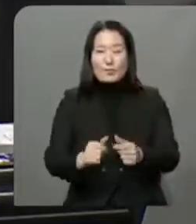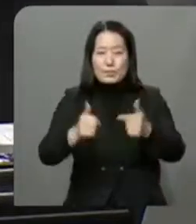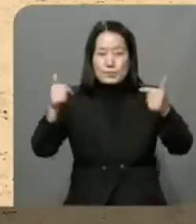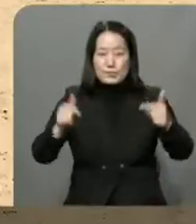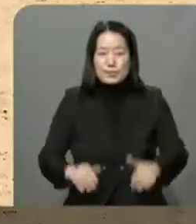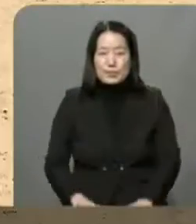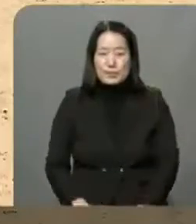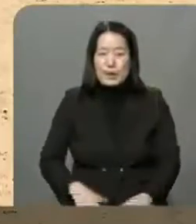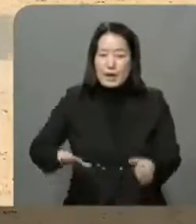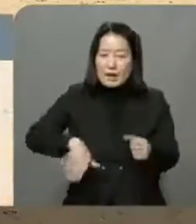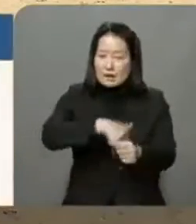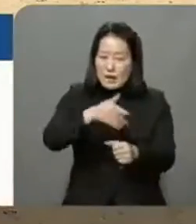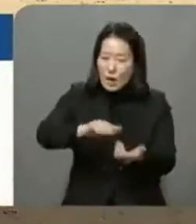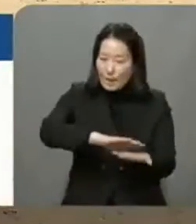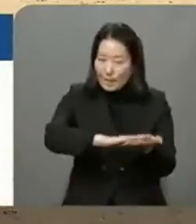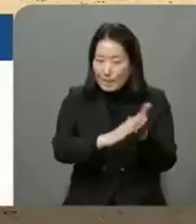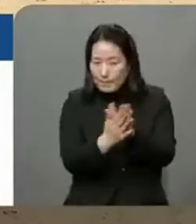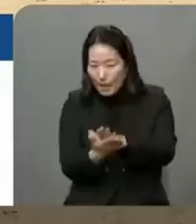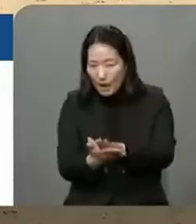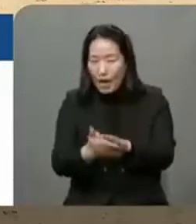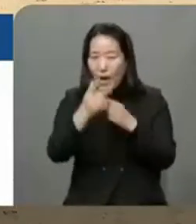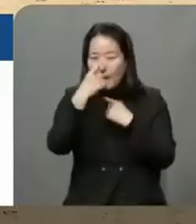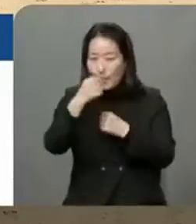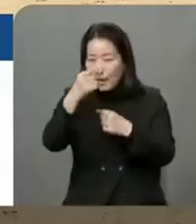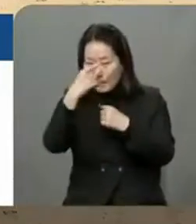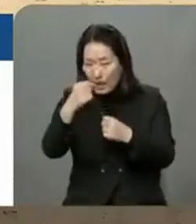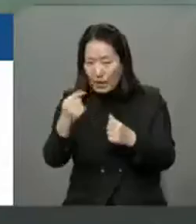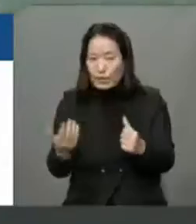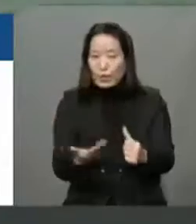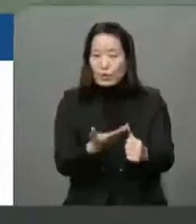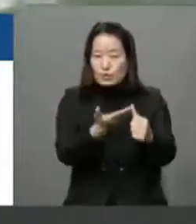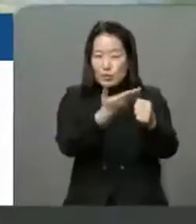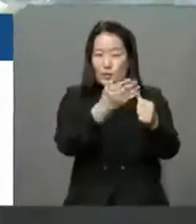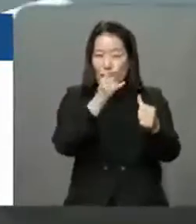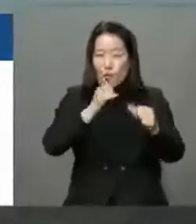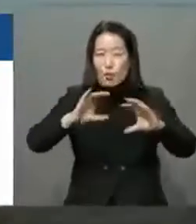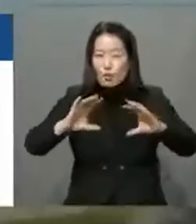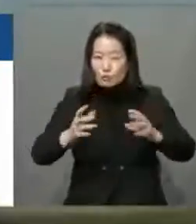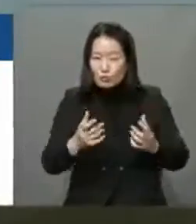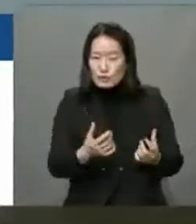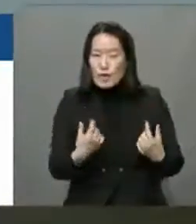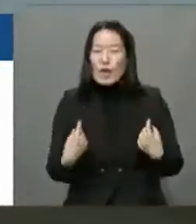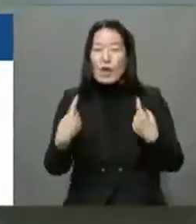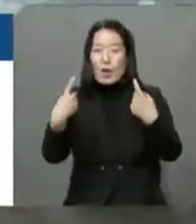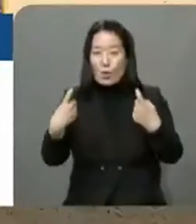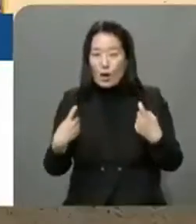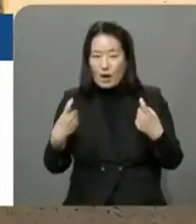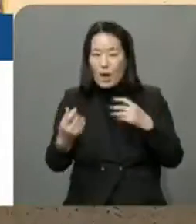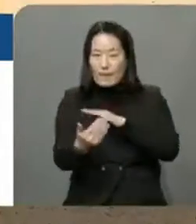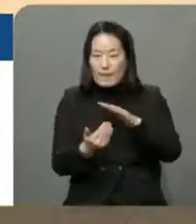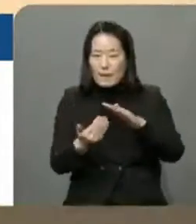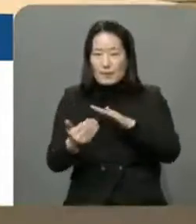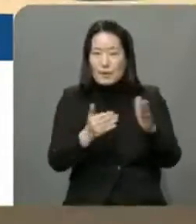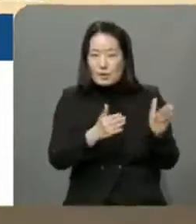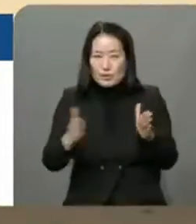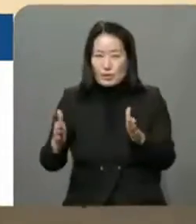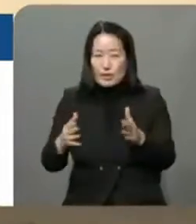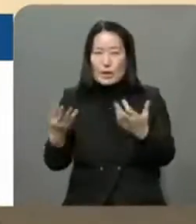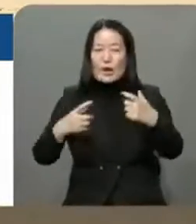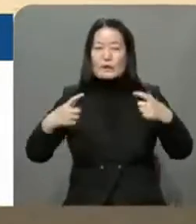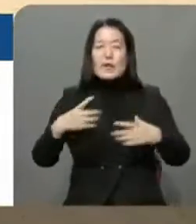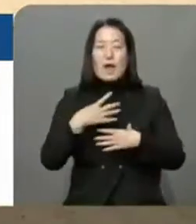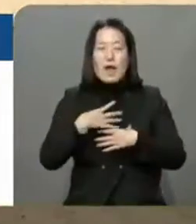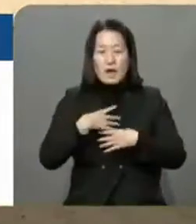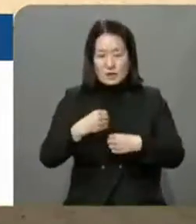트렌드 변화에 맞는 콘텐츠 육성과 마케팅 그리고 국제관광 본격 재개에 대비한 강원 안심관광